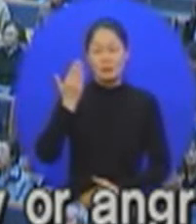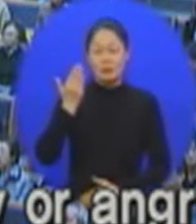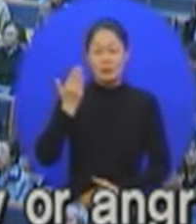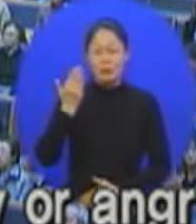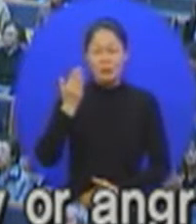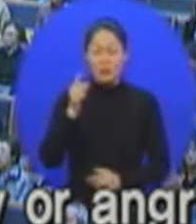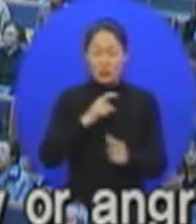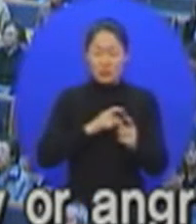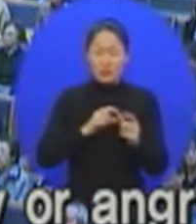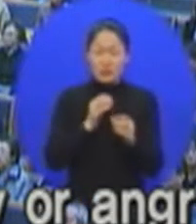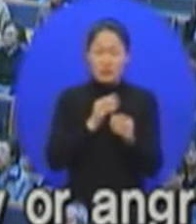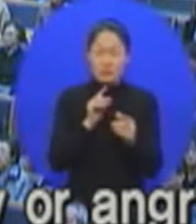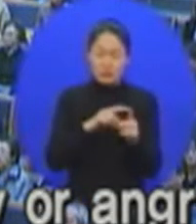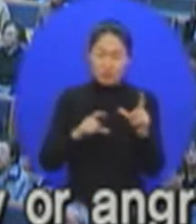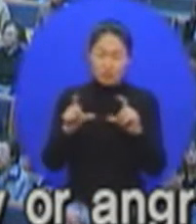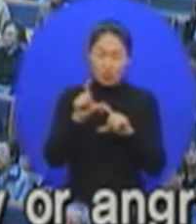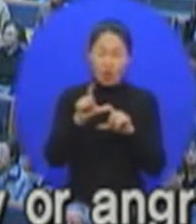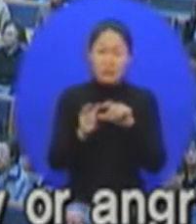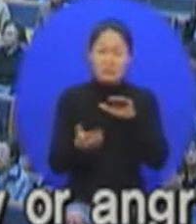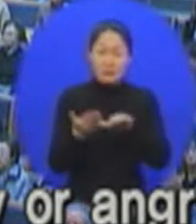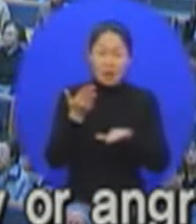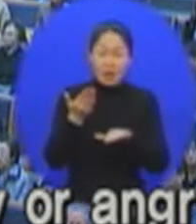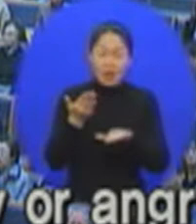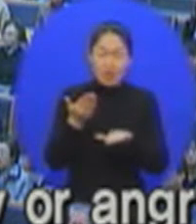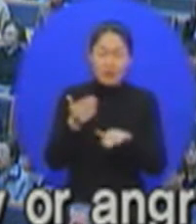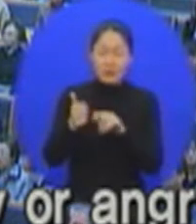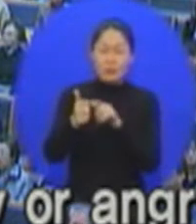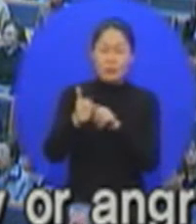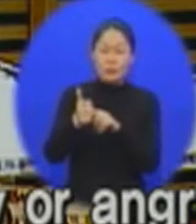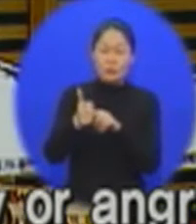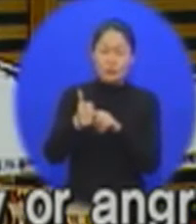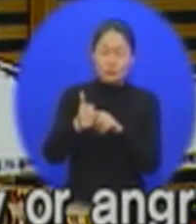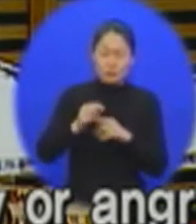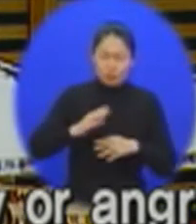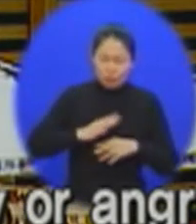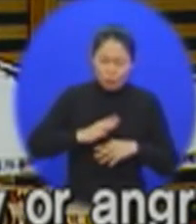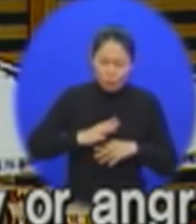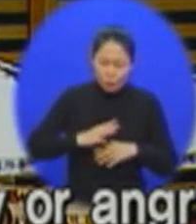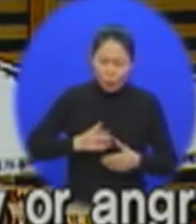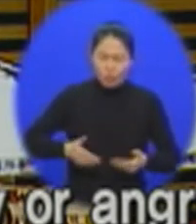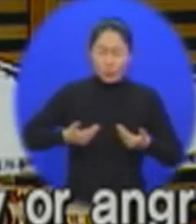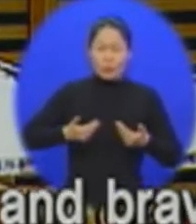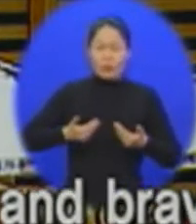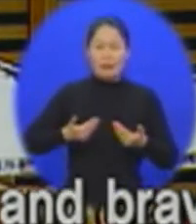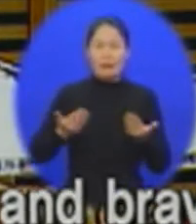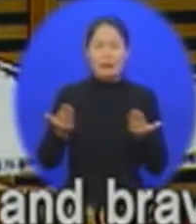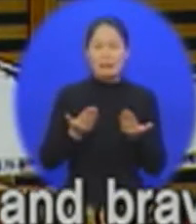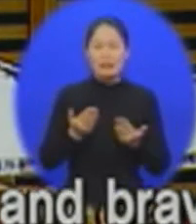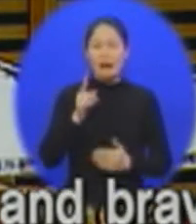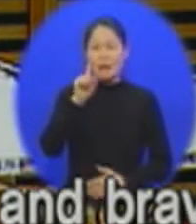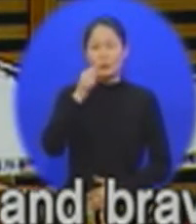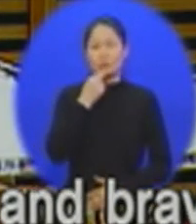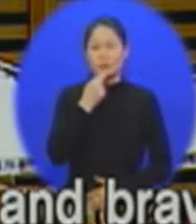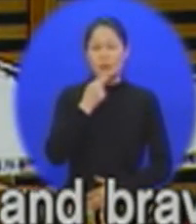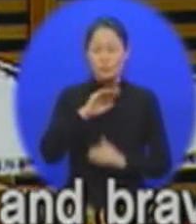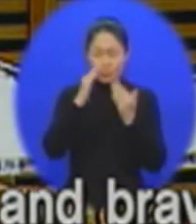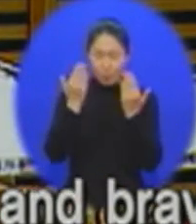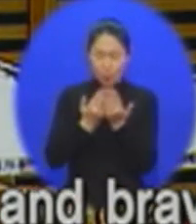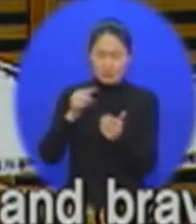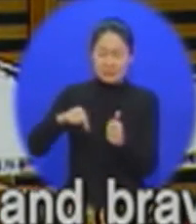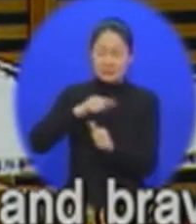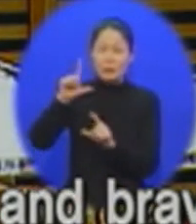그를 두렵게 할 것이 없고 조급하게 할 것도 없고 화나게 할 것도 없어 집니다 모든 상황에서